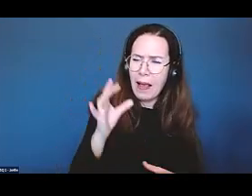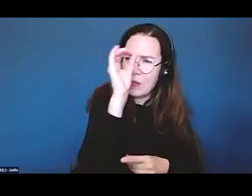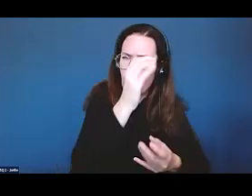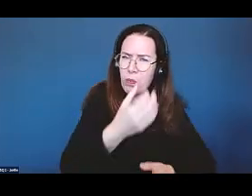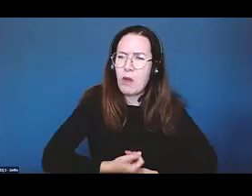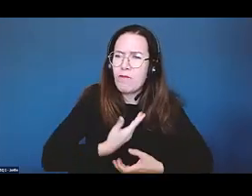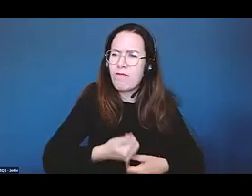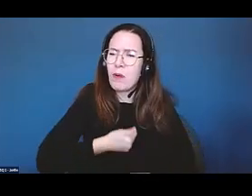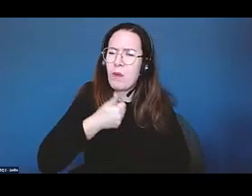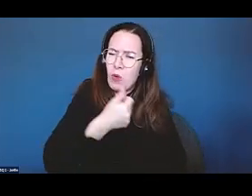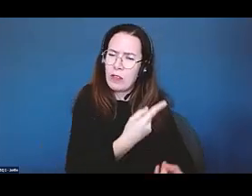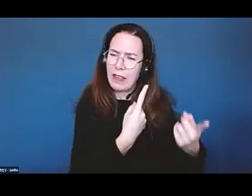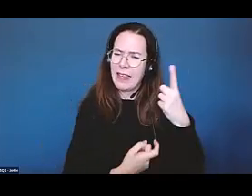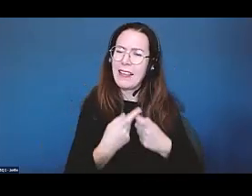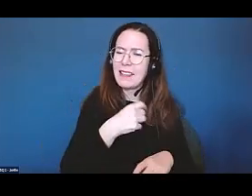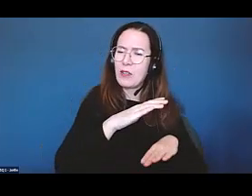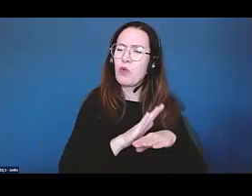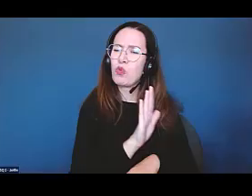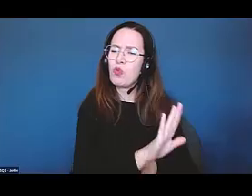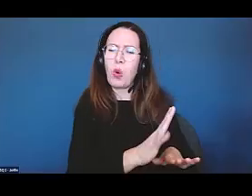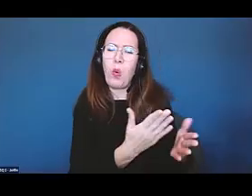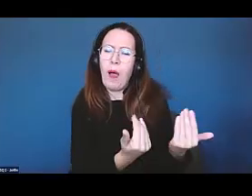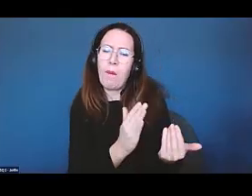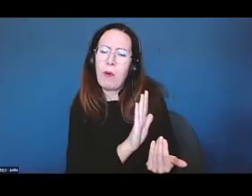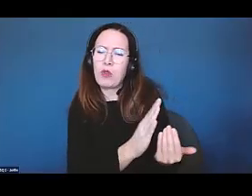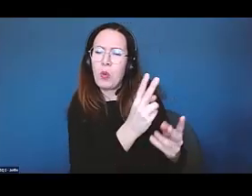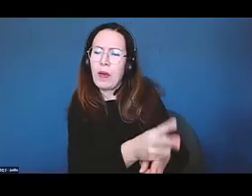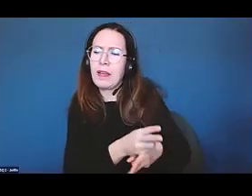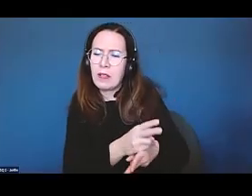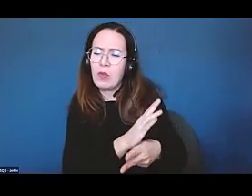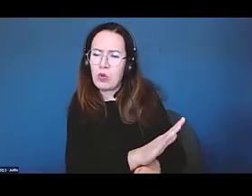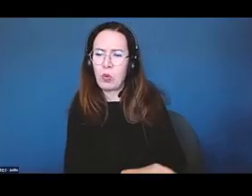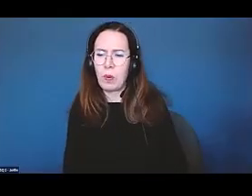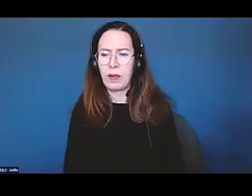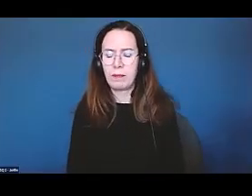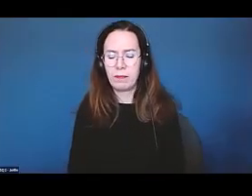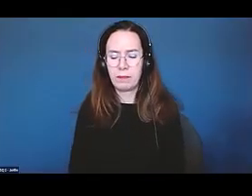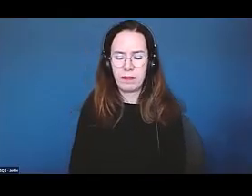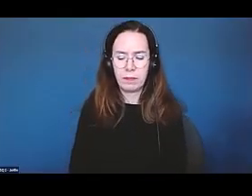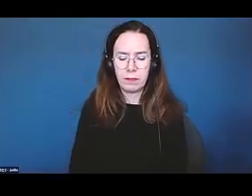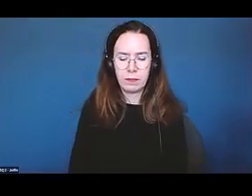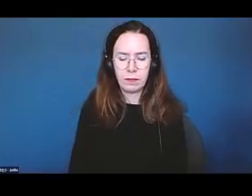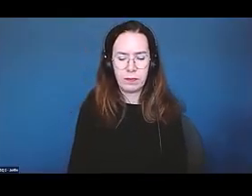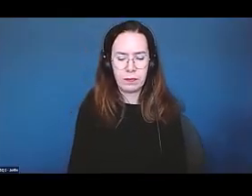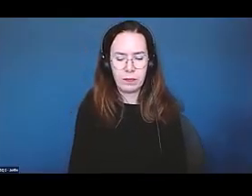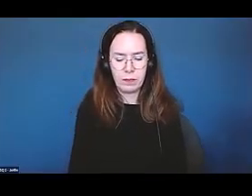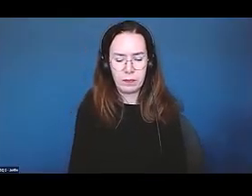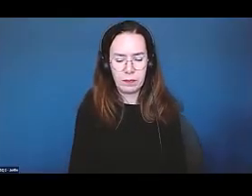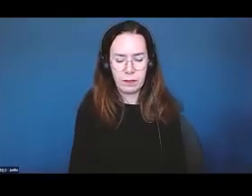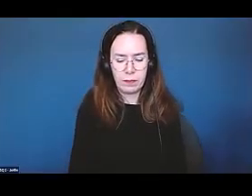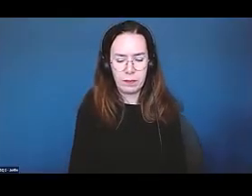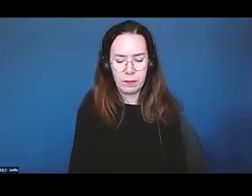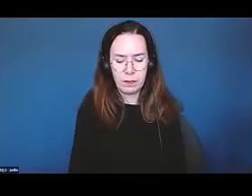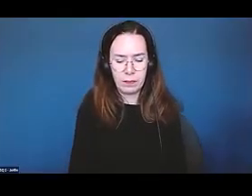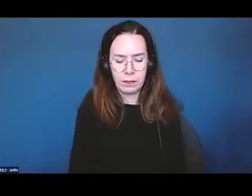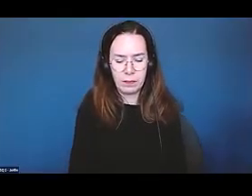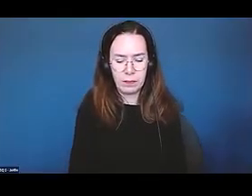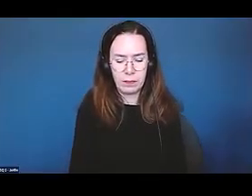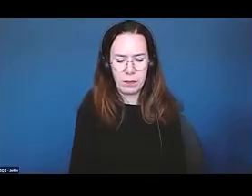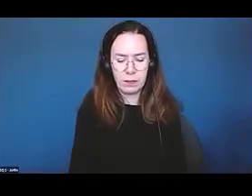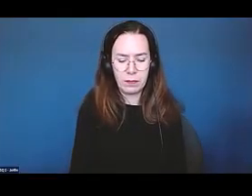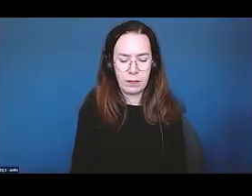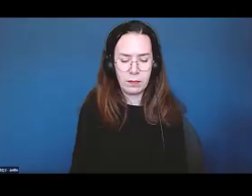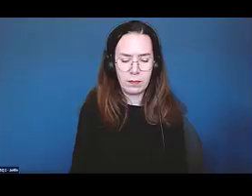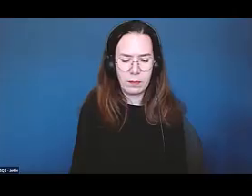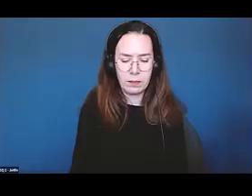confortable et poser des questions sur ses soins personnels. En posant la question, eh